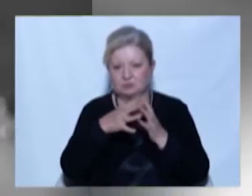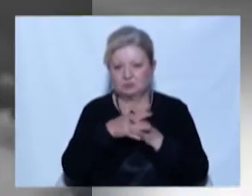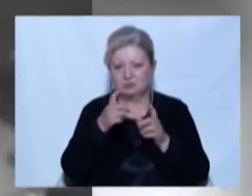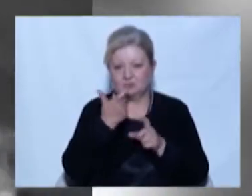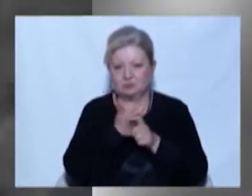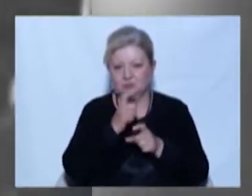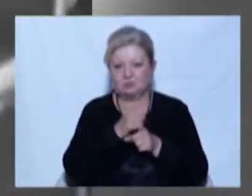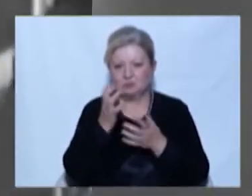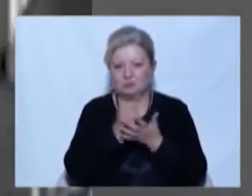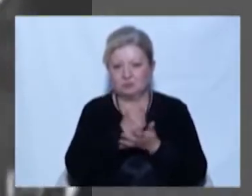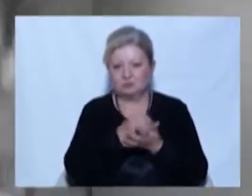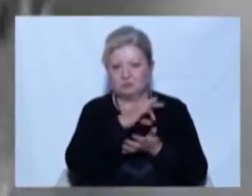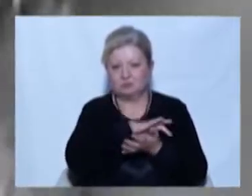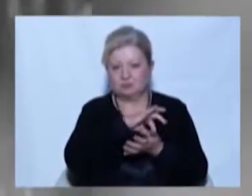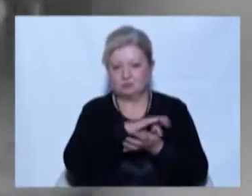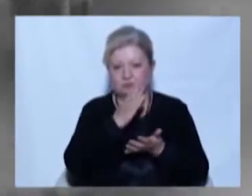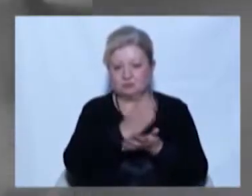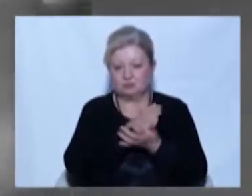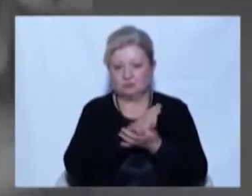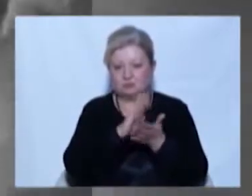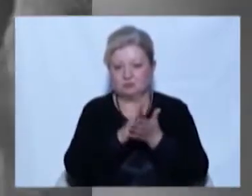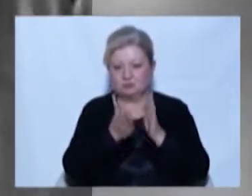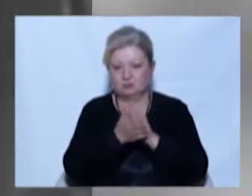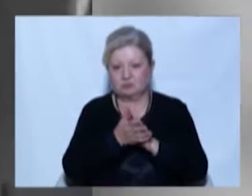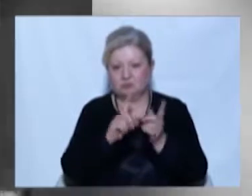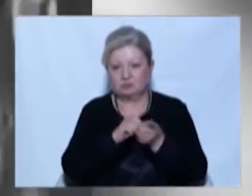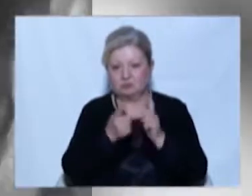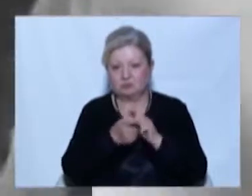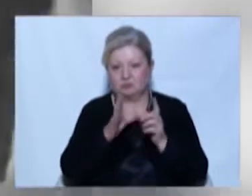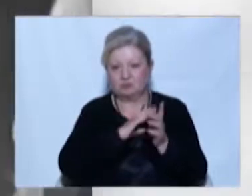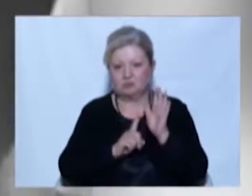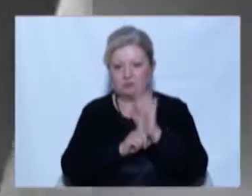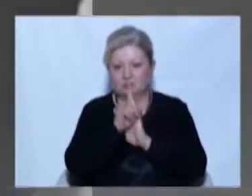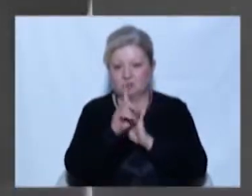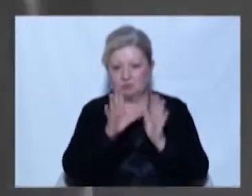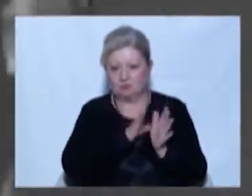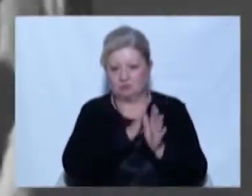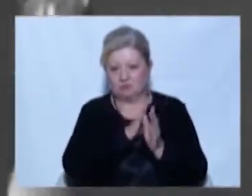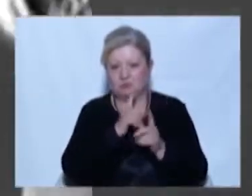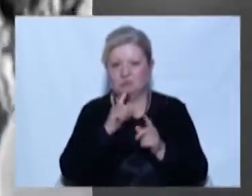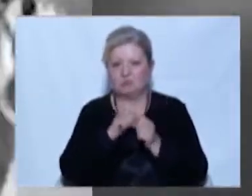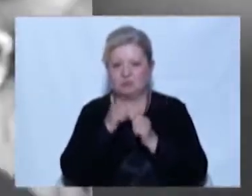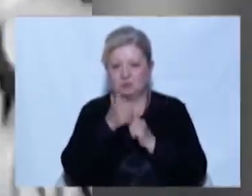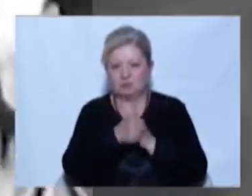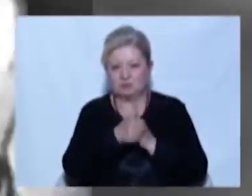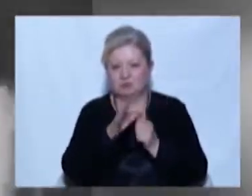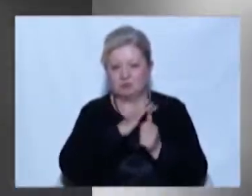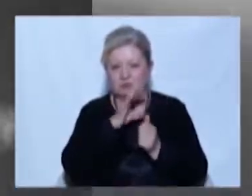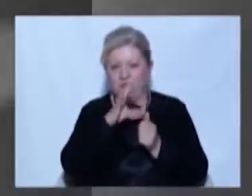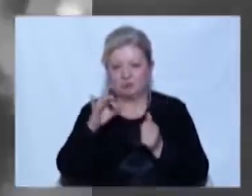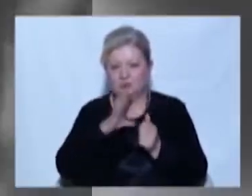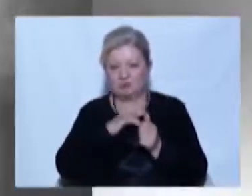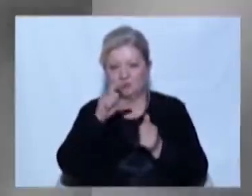გაცილებით უფრო მომგებიანი პოზიციებით გამოვიდა, ვიდრე ის ომის დასაწყისში იყო. Პირველ რიგში საბჭოთა კავშირი